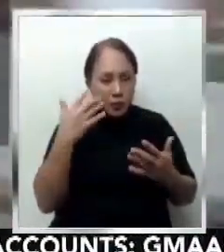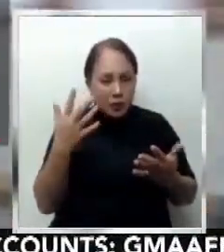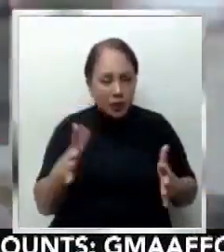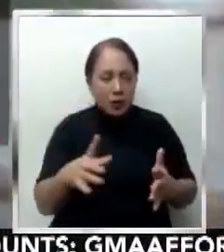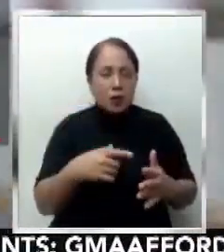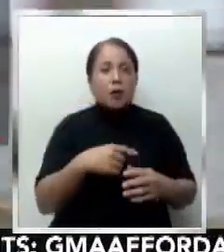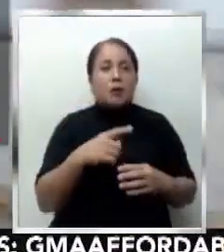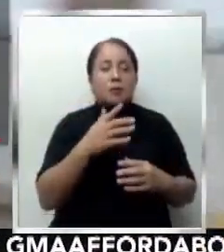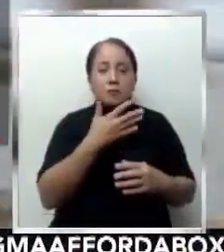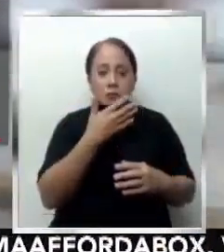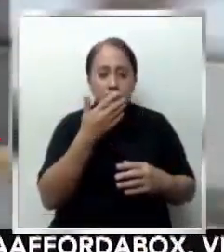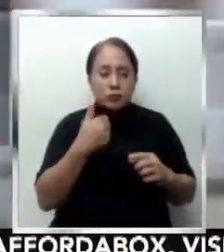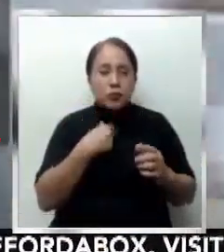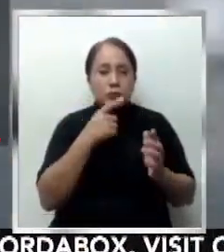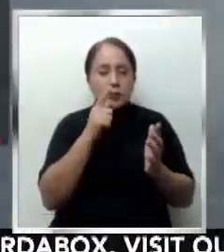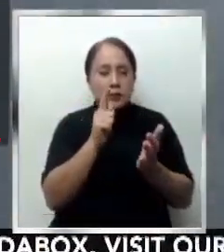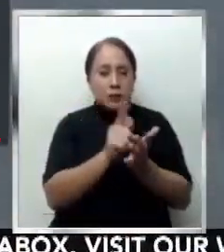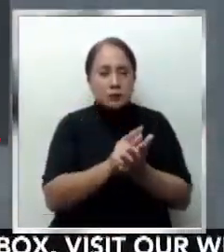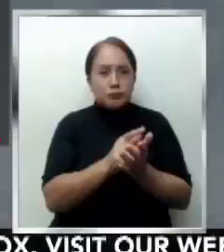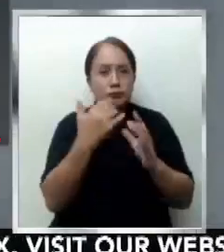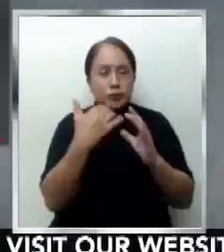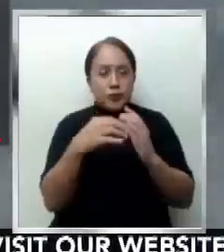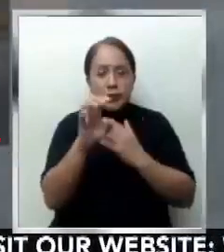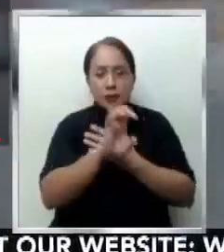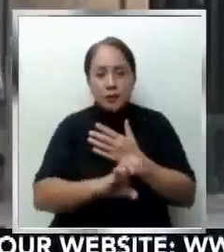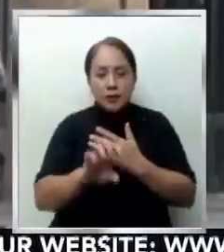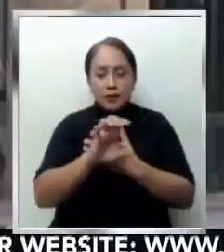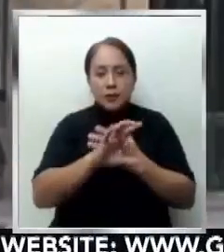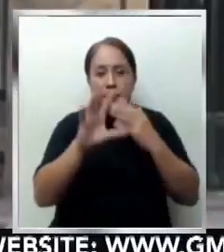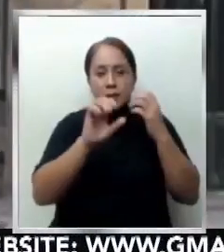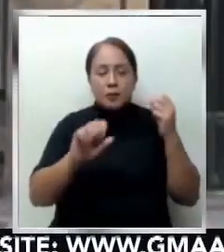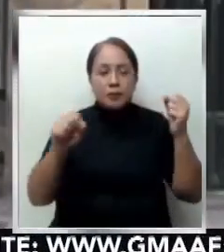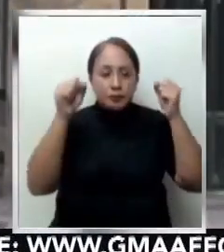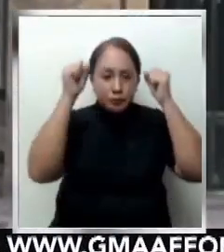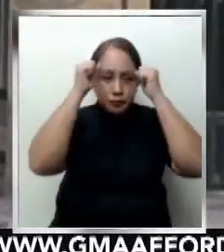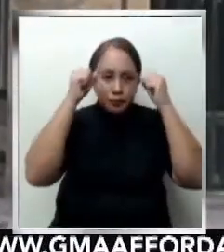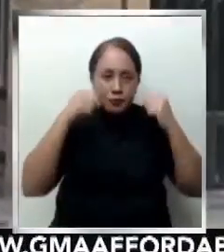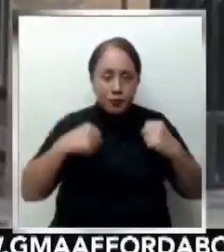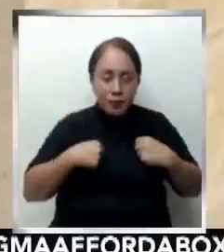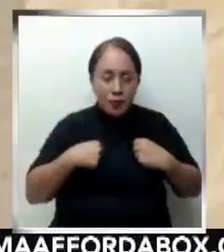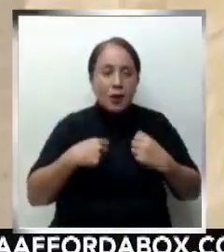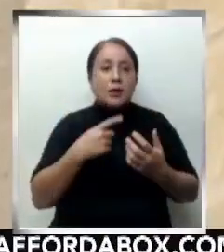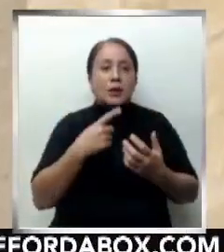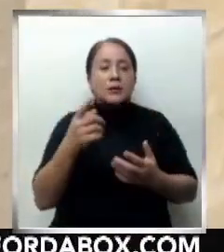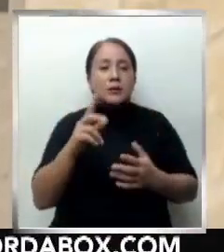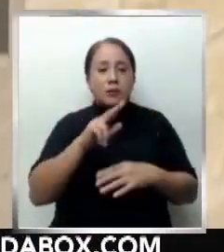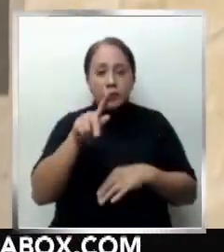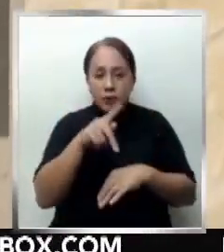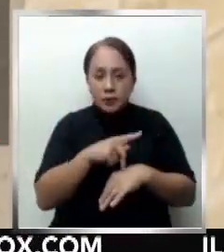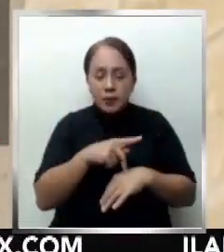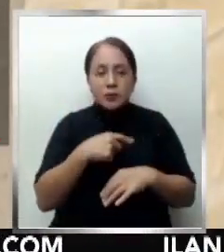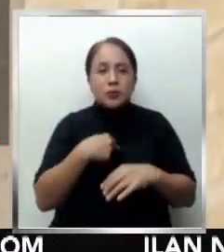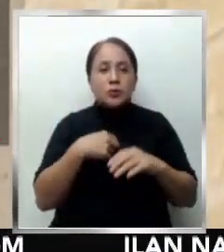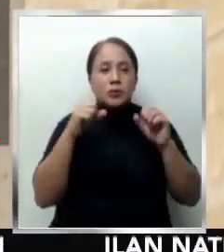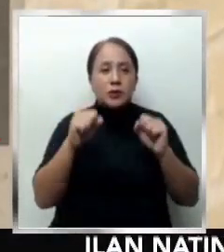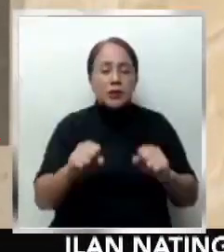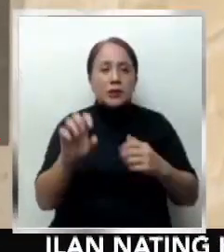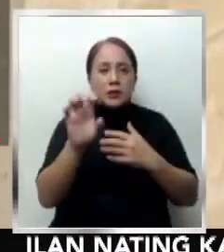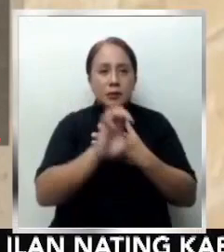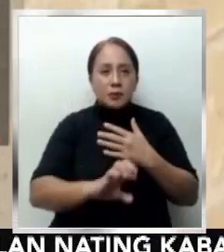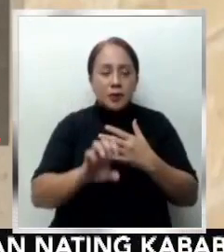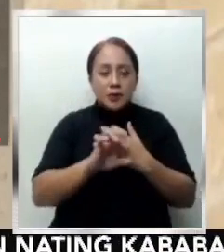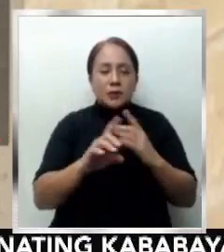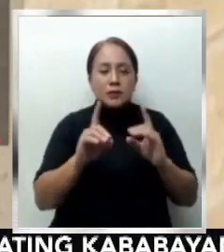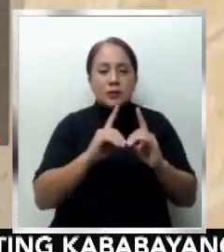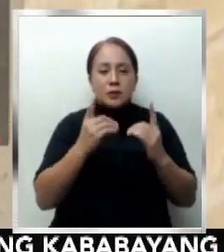pwedeng sumulat sa email na ito mula sa Embahada ng Saudi Arabia. Sa panig naman ng Pilipinas, pwede raw kayong mag-email sa Department of